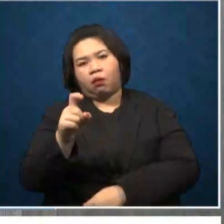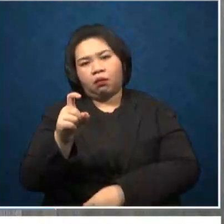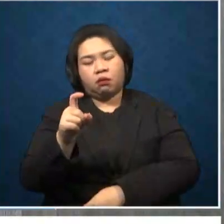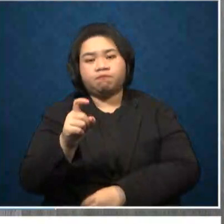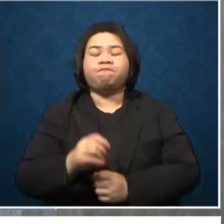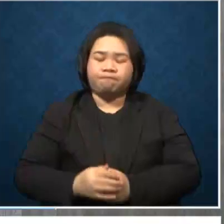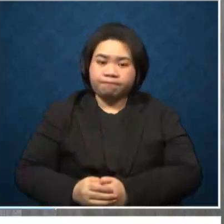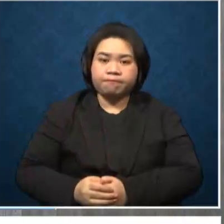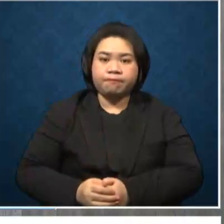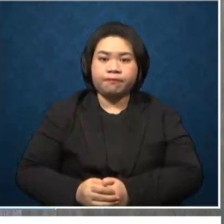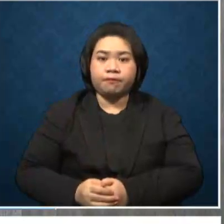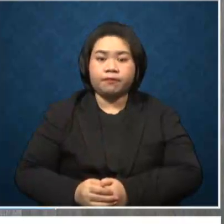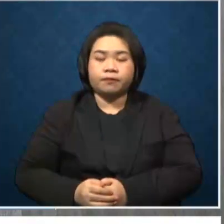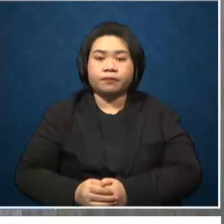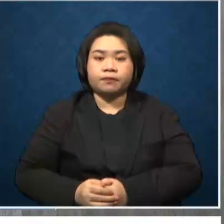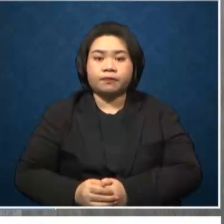ประการที่สอง